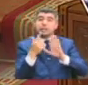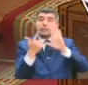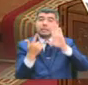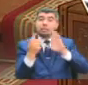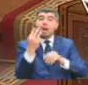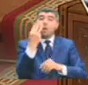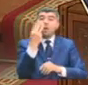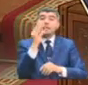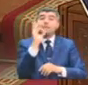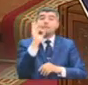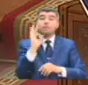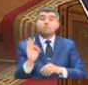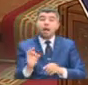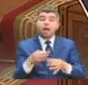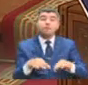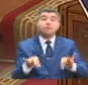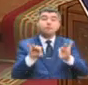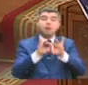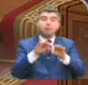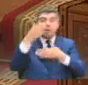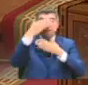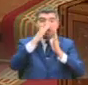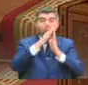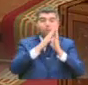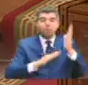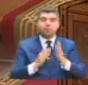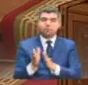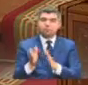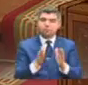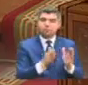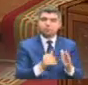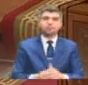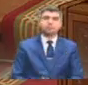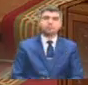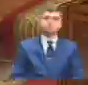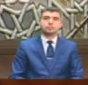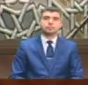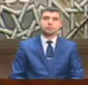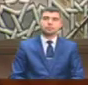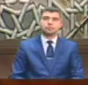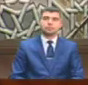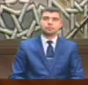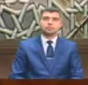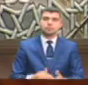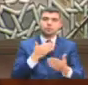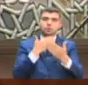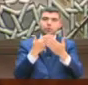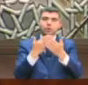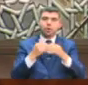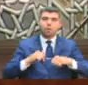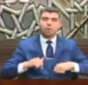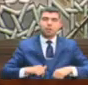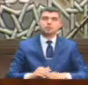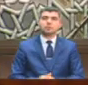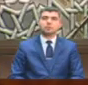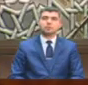من الحجم ديال الأسر. هذا اللي يمكن لي نقول لك. شكرا سيد الوزير. تعقيب سيد